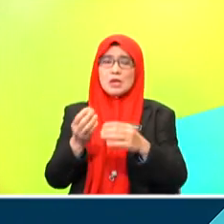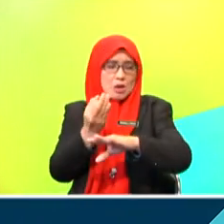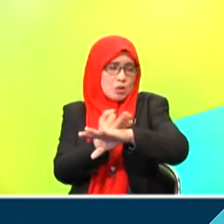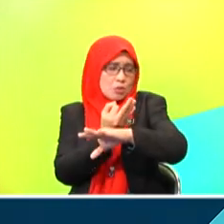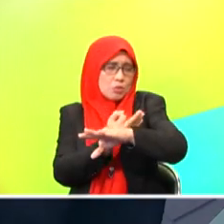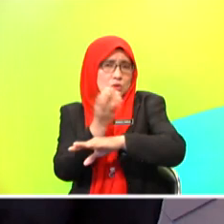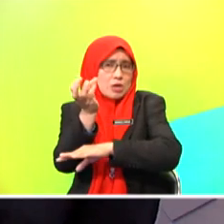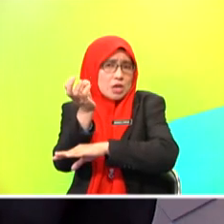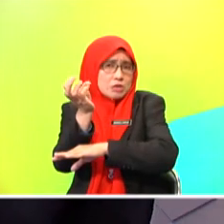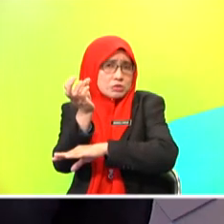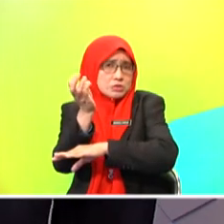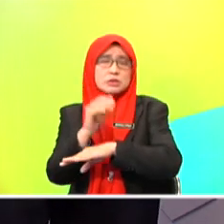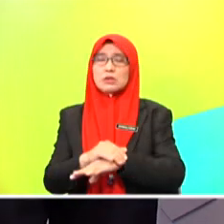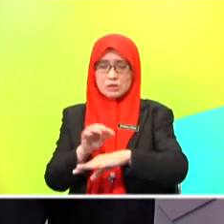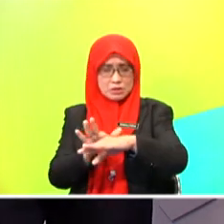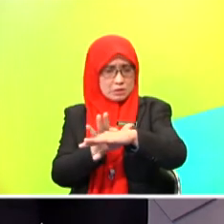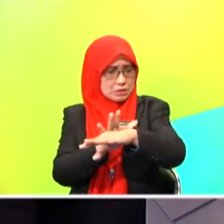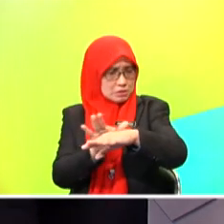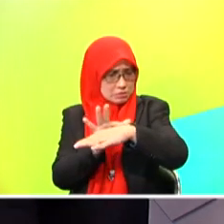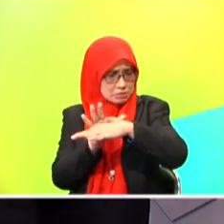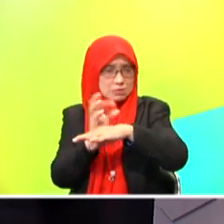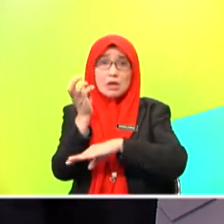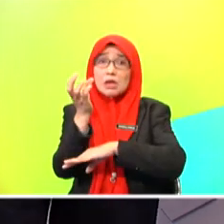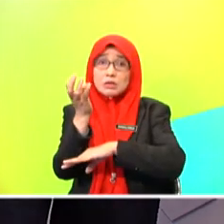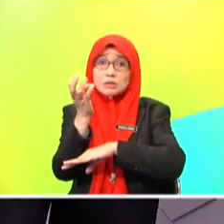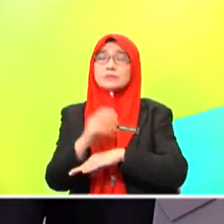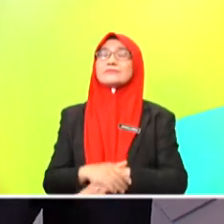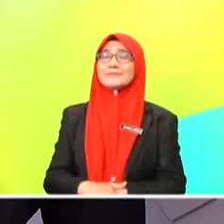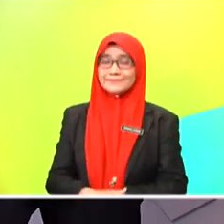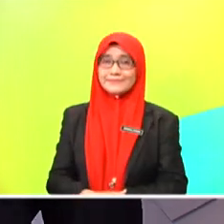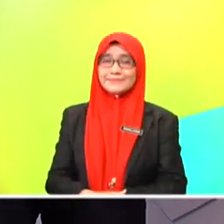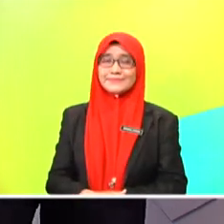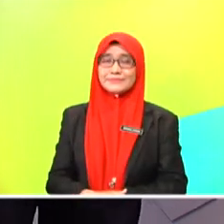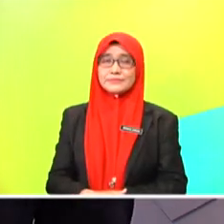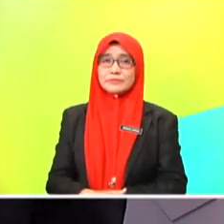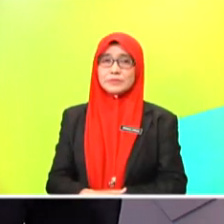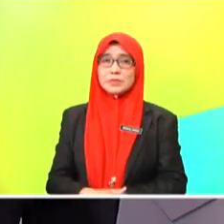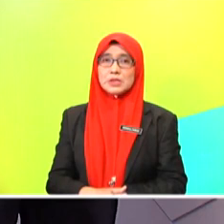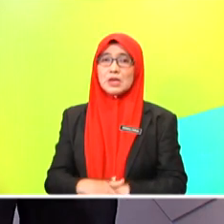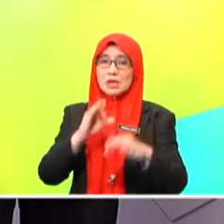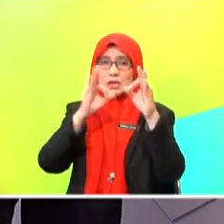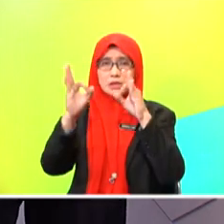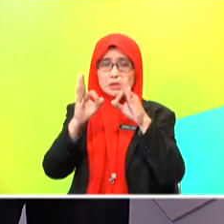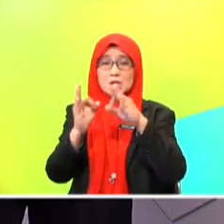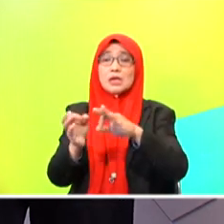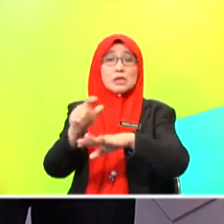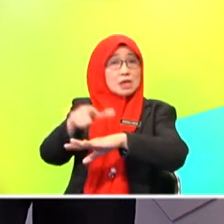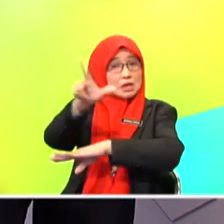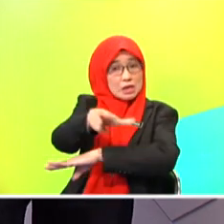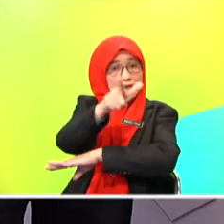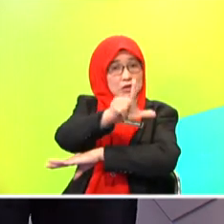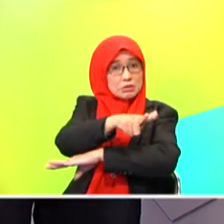Kita gunakan perkataan kebanyakan sebab ada juga yang tidak berbulu halus tapi kategori mamalia. Manakala jika di laut,